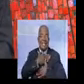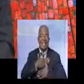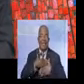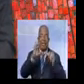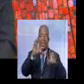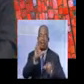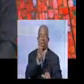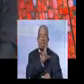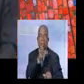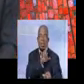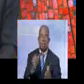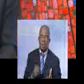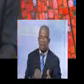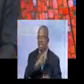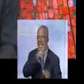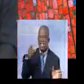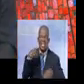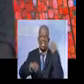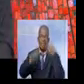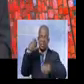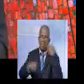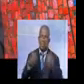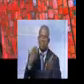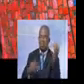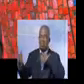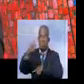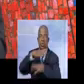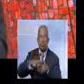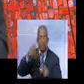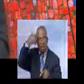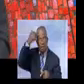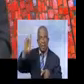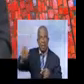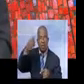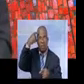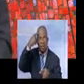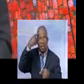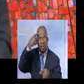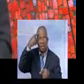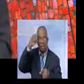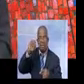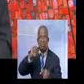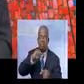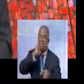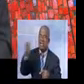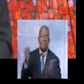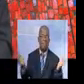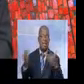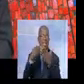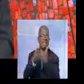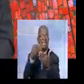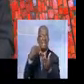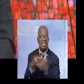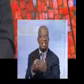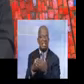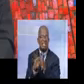des difficultés réelles parce que l'État n'a pas les moyens pour